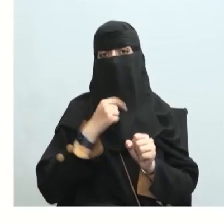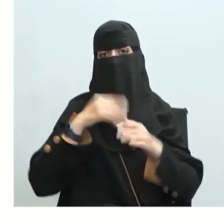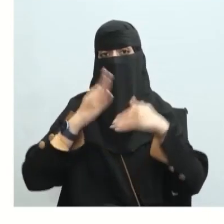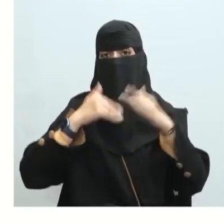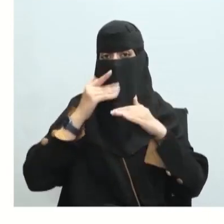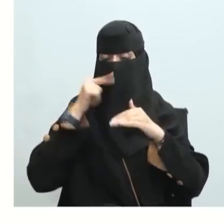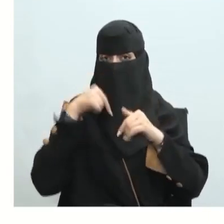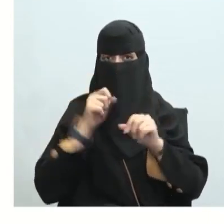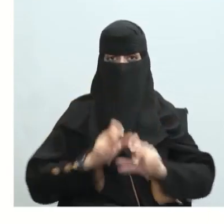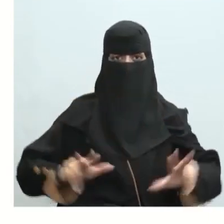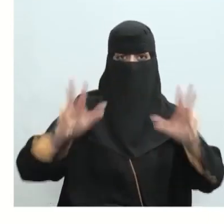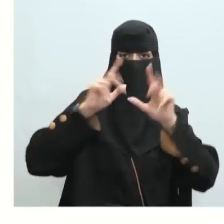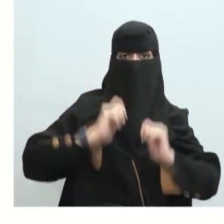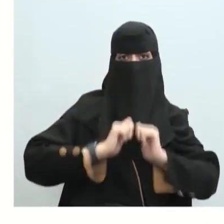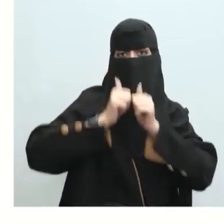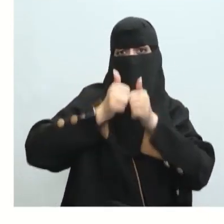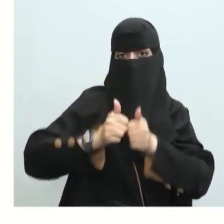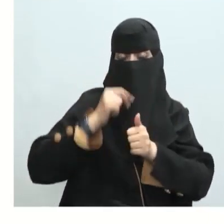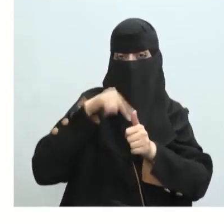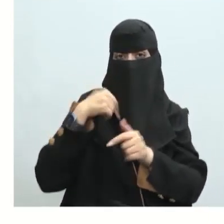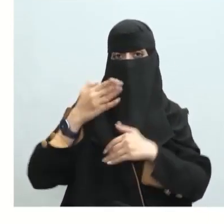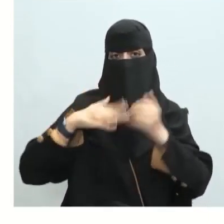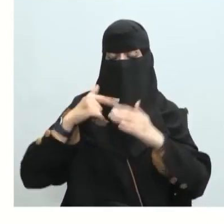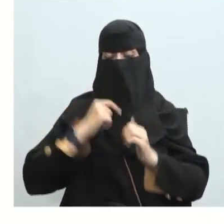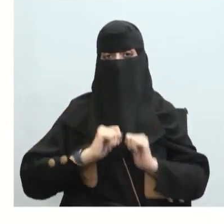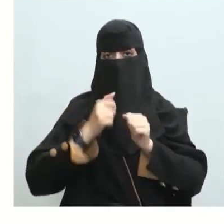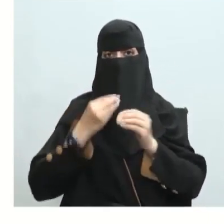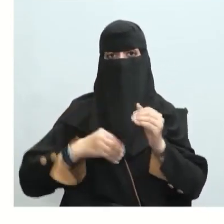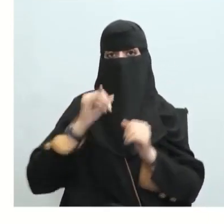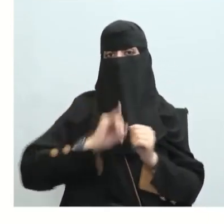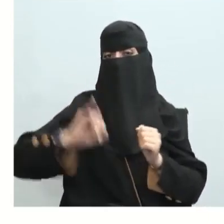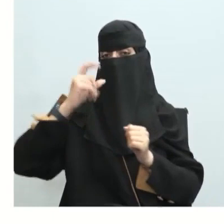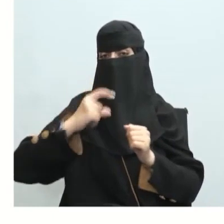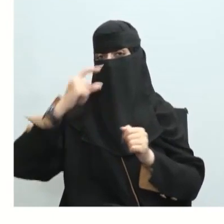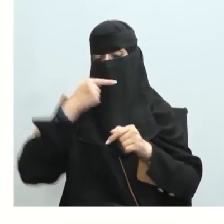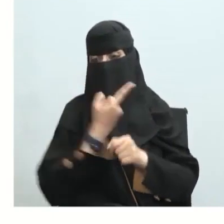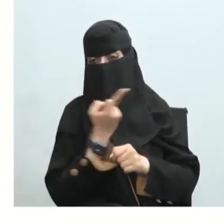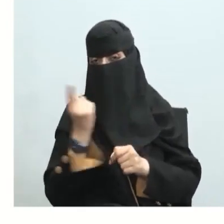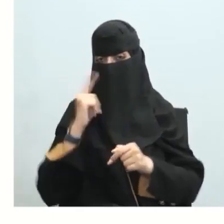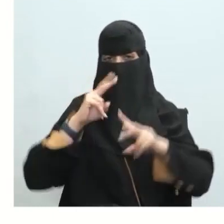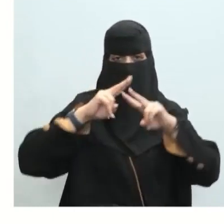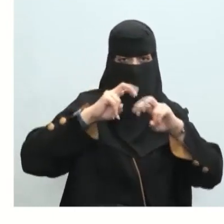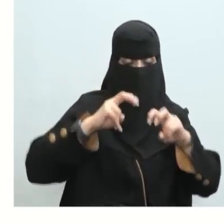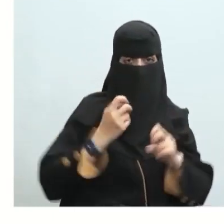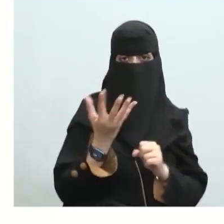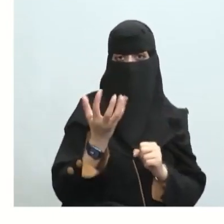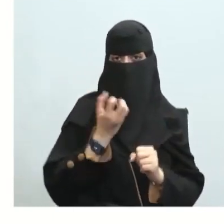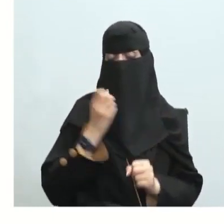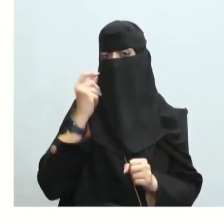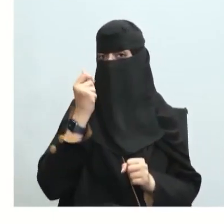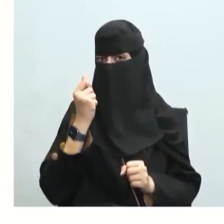المهاره في عرض قدراتهم ومهاراتهم ومؤهلاتهم اننا جميعا نبحث عن الكسب